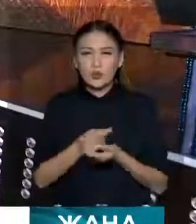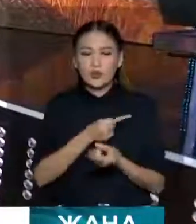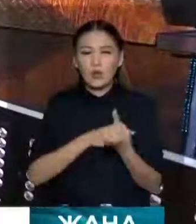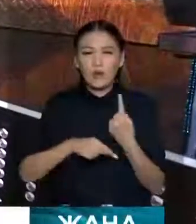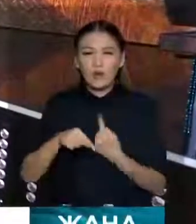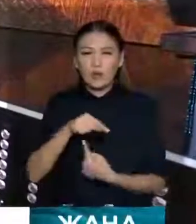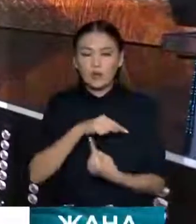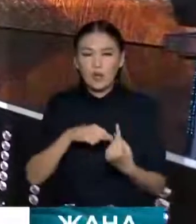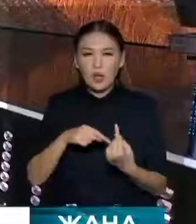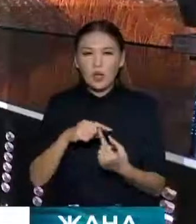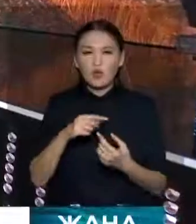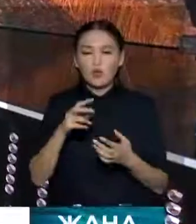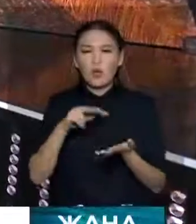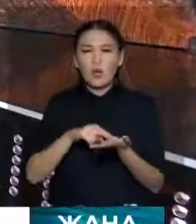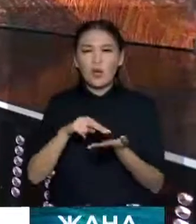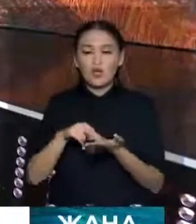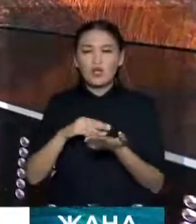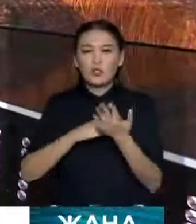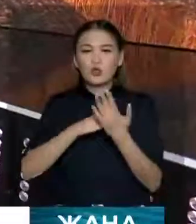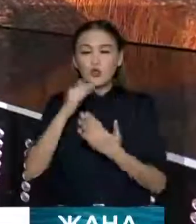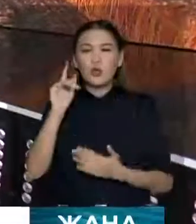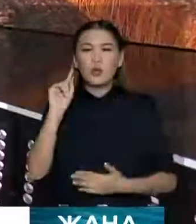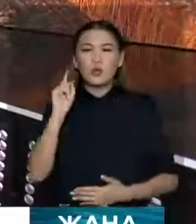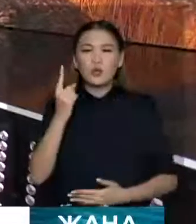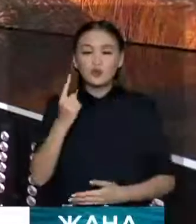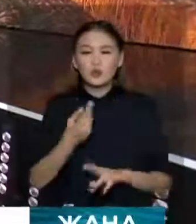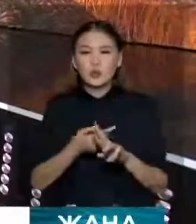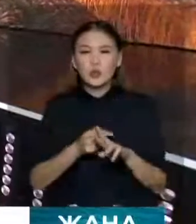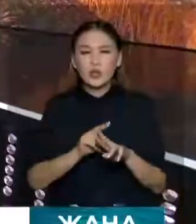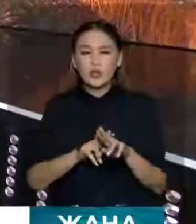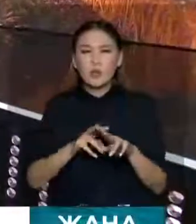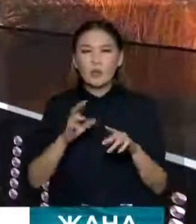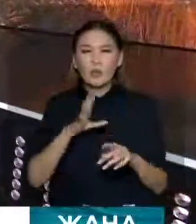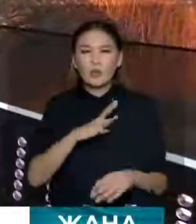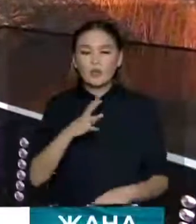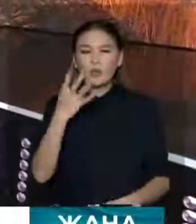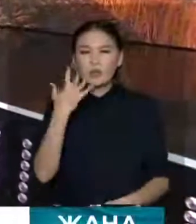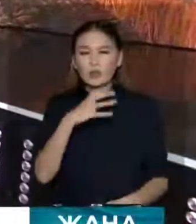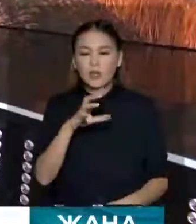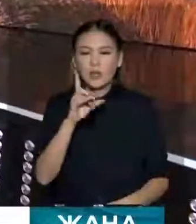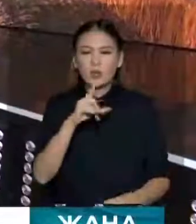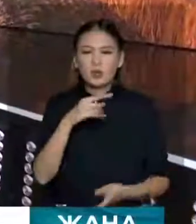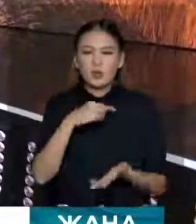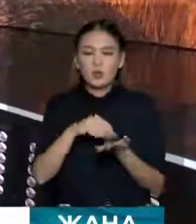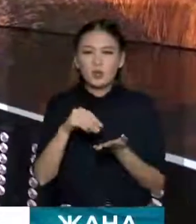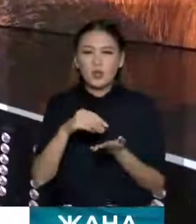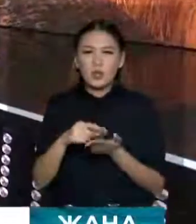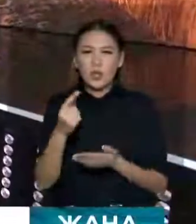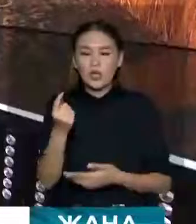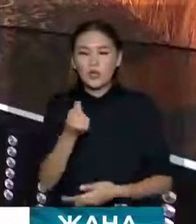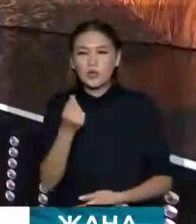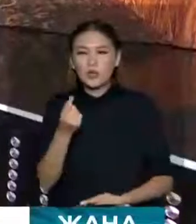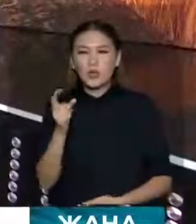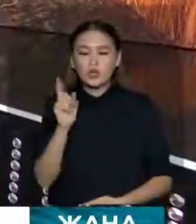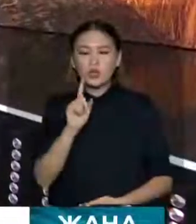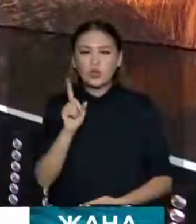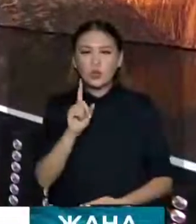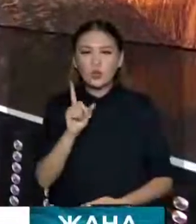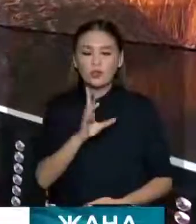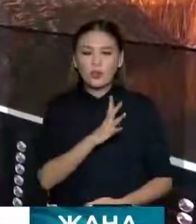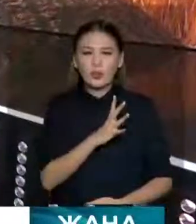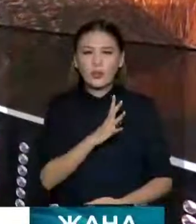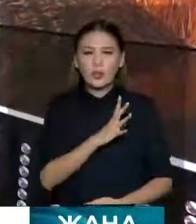тауарлардың өзіндік бағасы жоғары. Неге жоғары? Өйткені біз бәрін сырттан сатып аламыз. Мысалы, тұқым сырттан келеді.